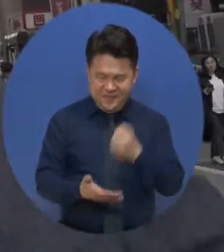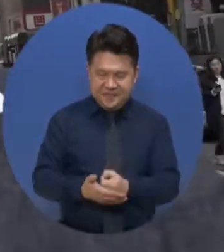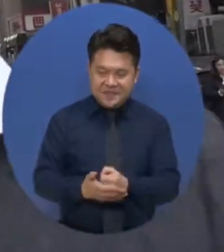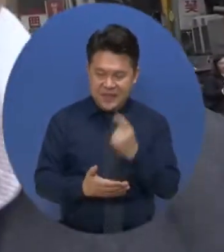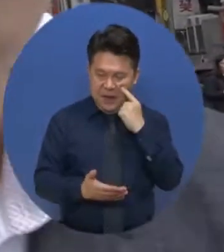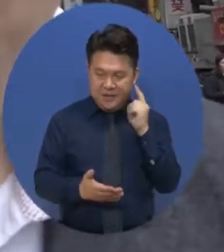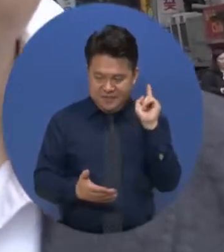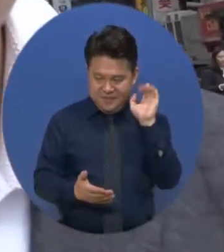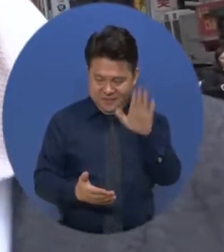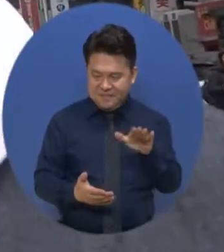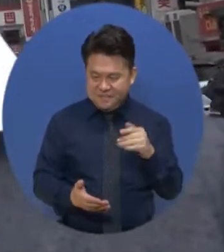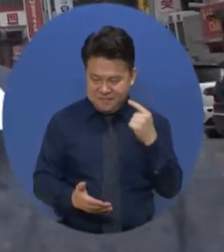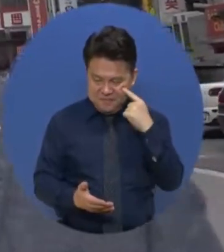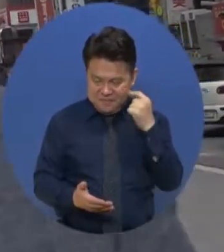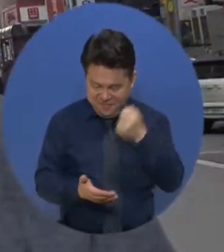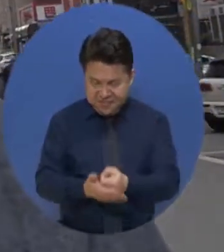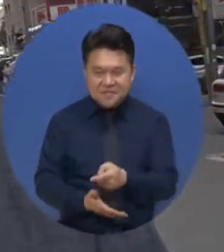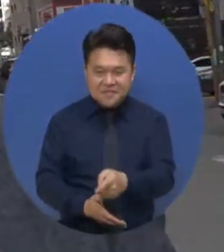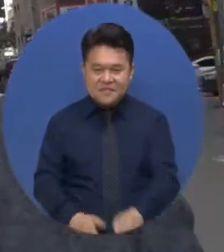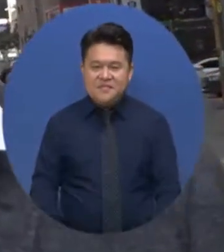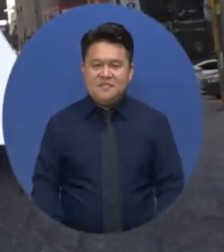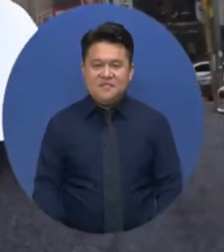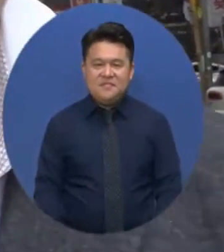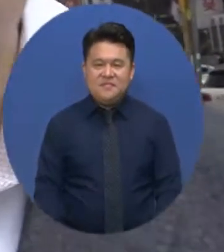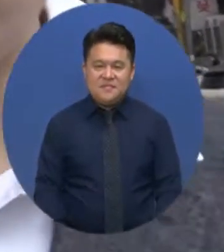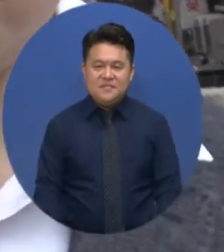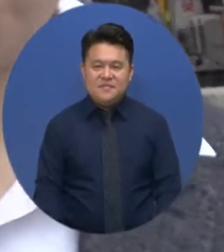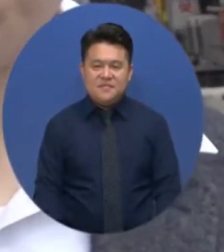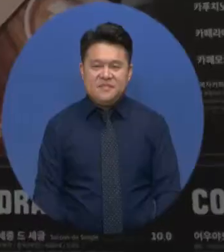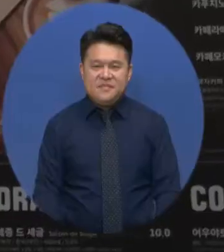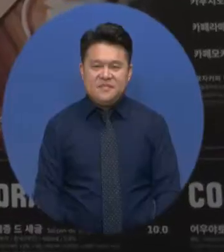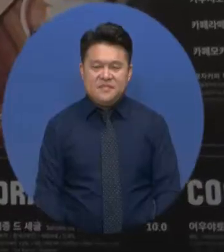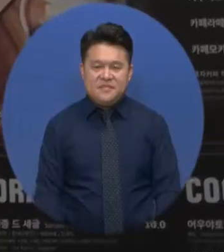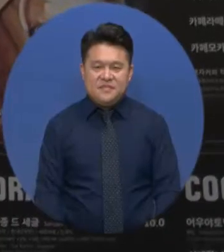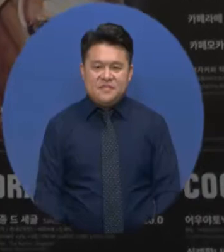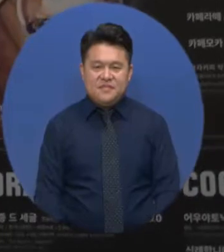부딪혀 봐야겠다 라고 생각을 했어요. 예.